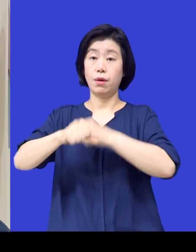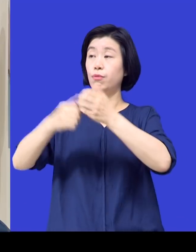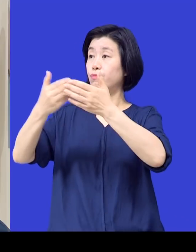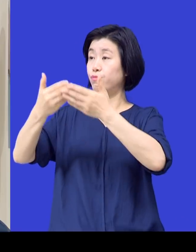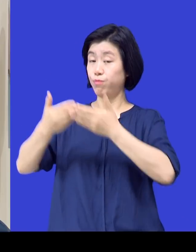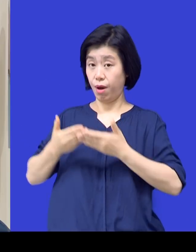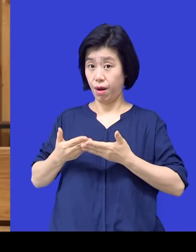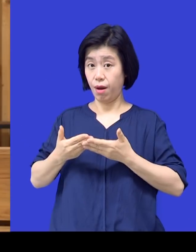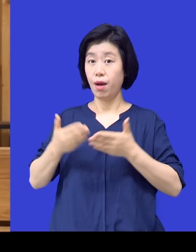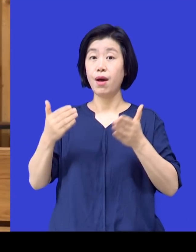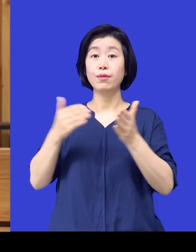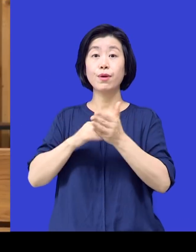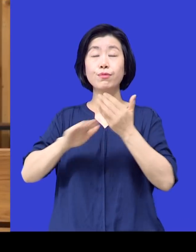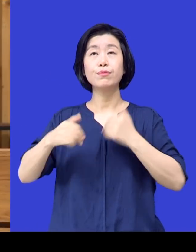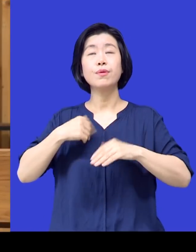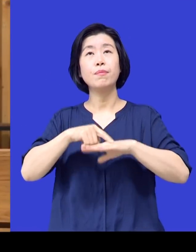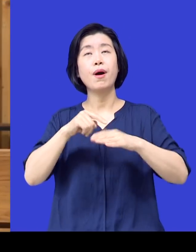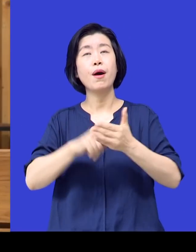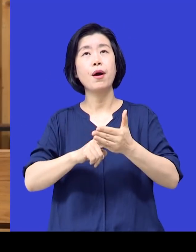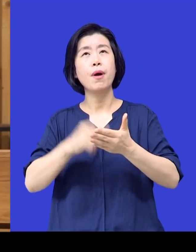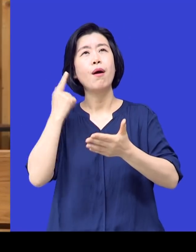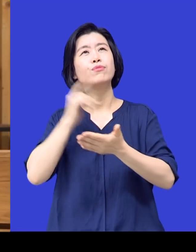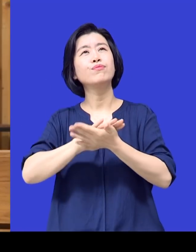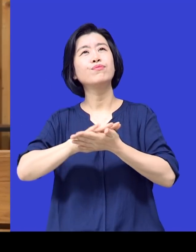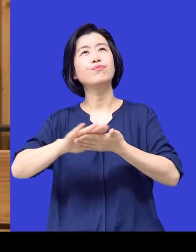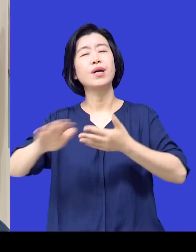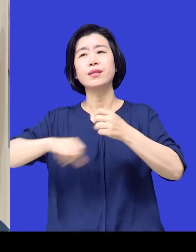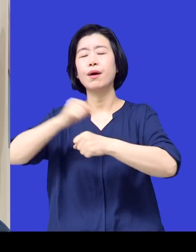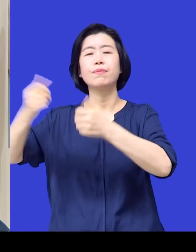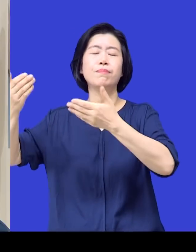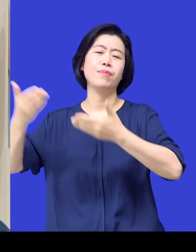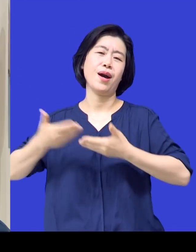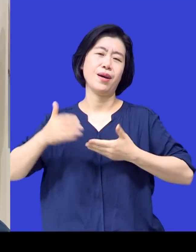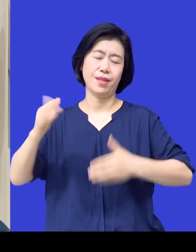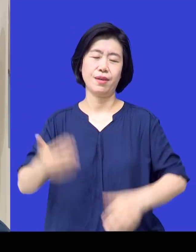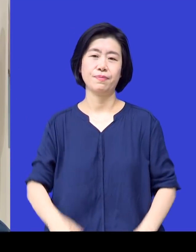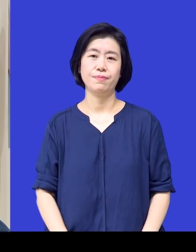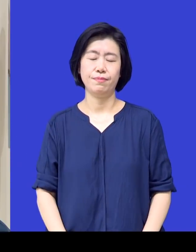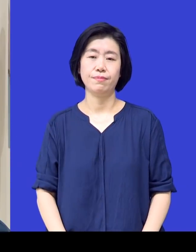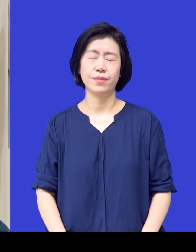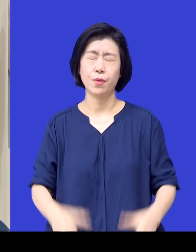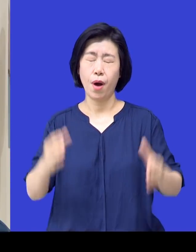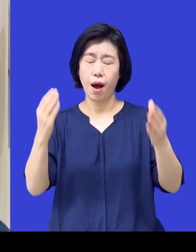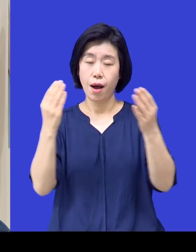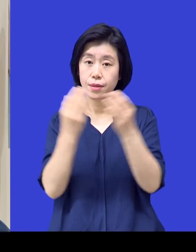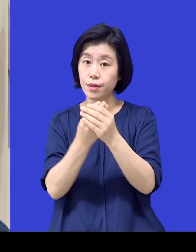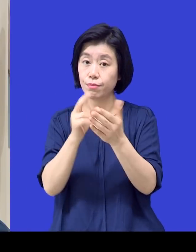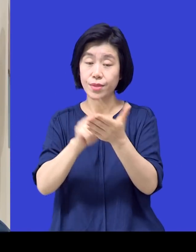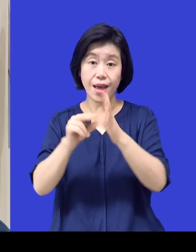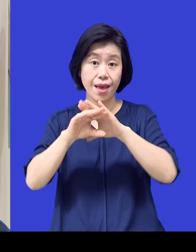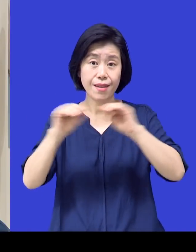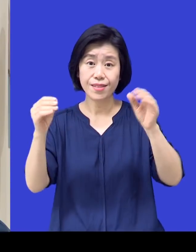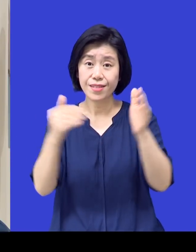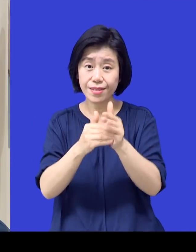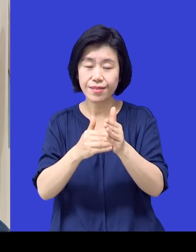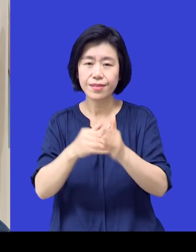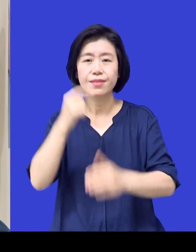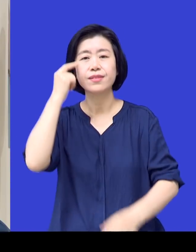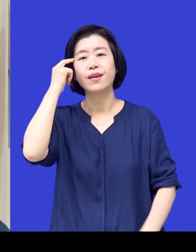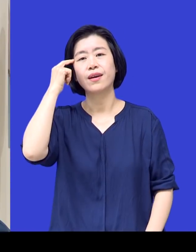너가 포함되어 있다 하는 그 자유함. 예. 온전히 해결됐구나 예, 하는